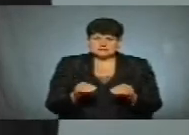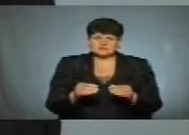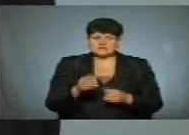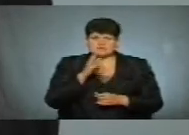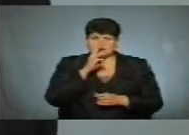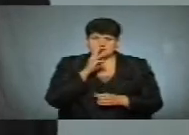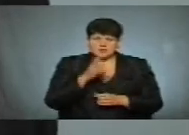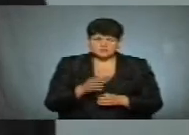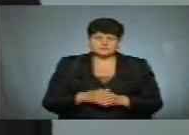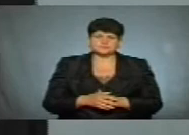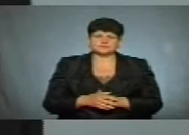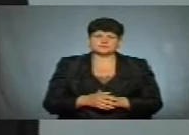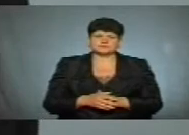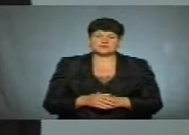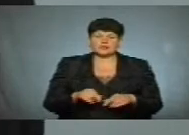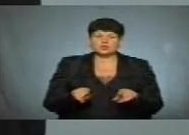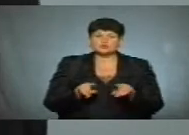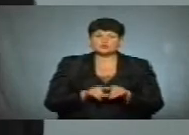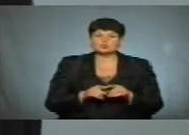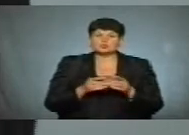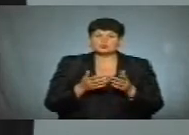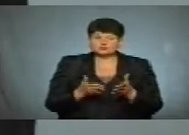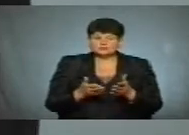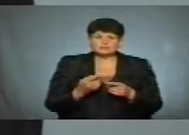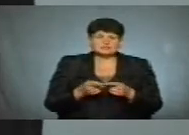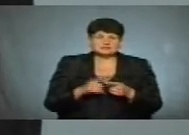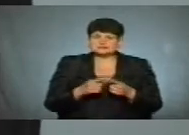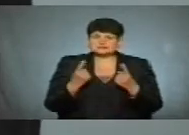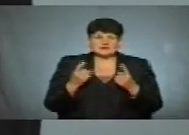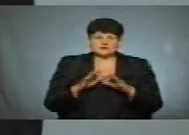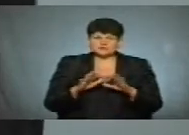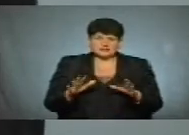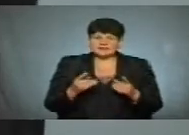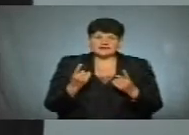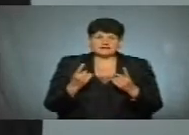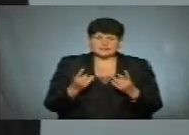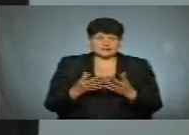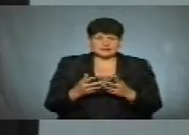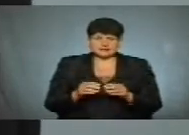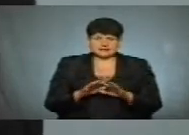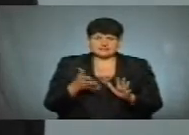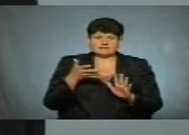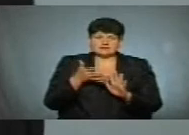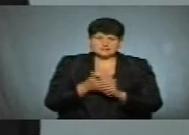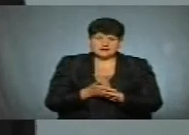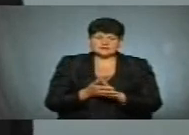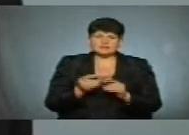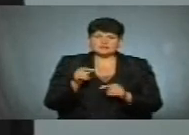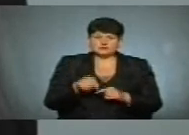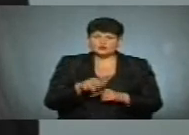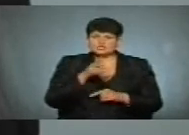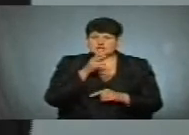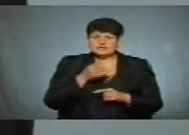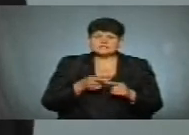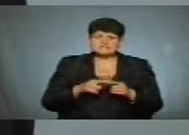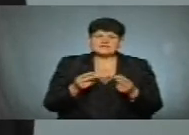заробітна плата, будемо казати. Тому воно не суттєво, невелика кількість затрат, але в той час воно